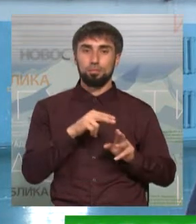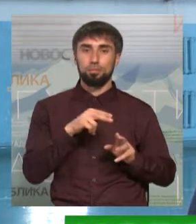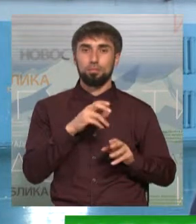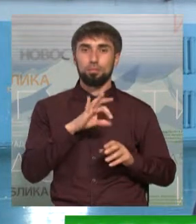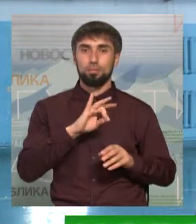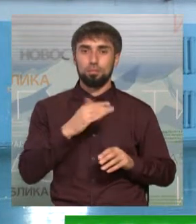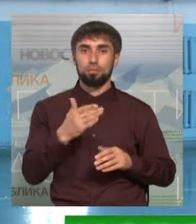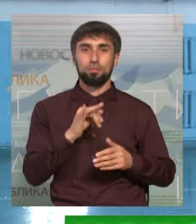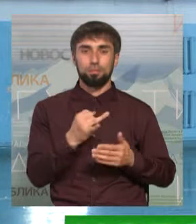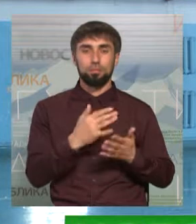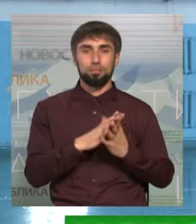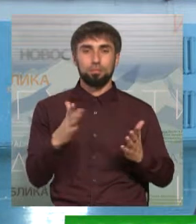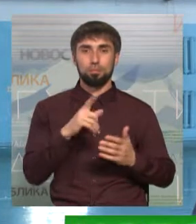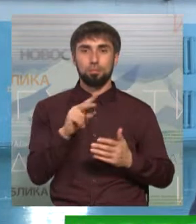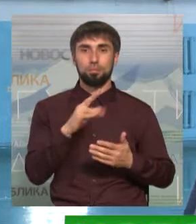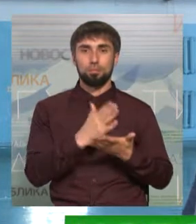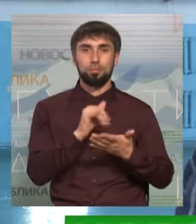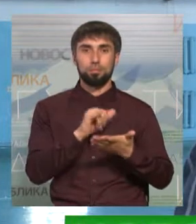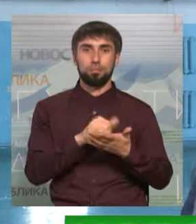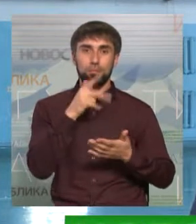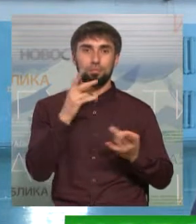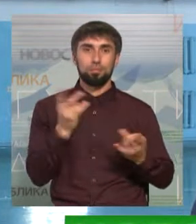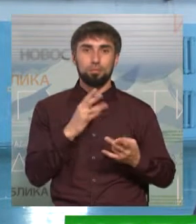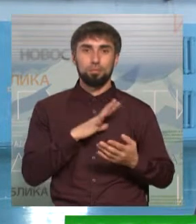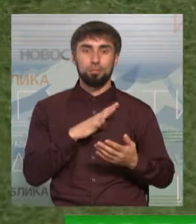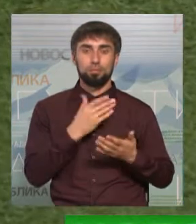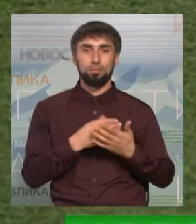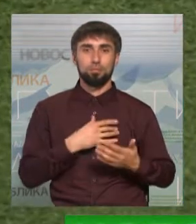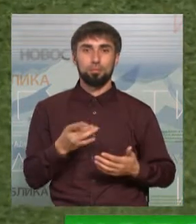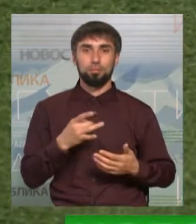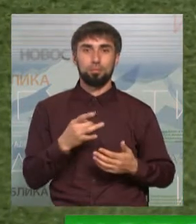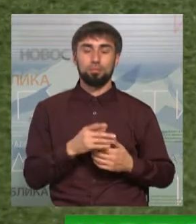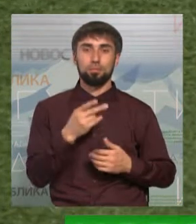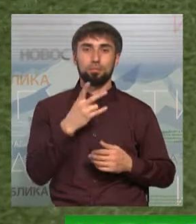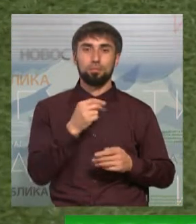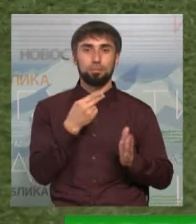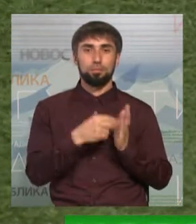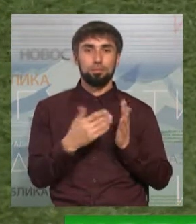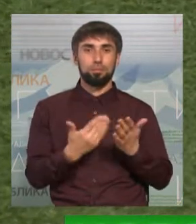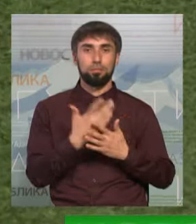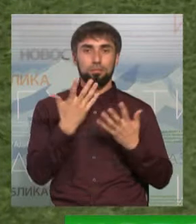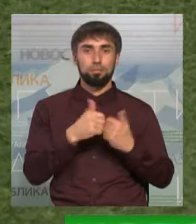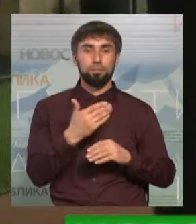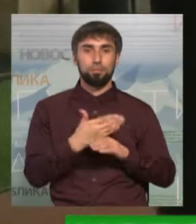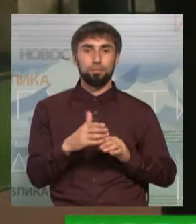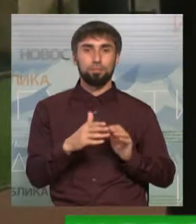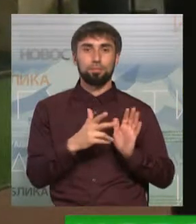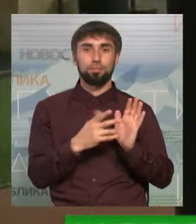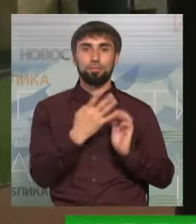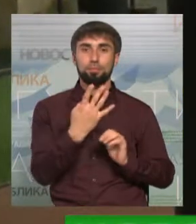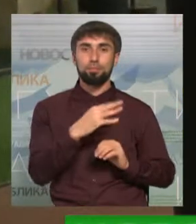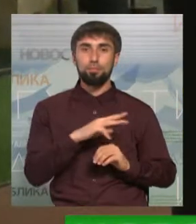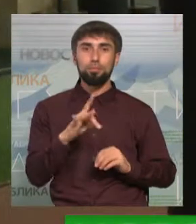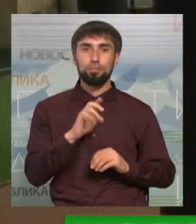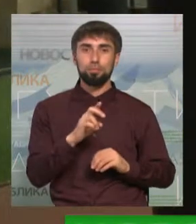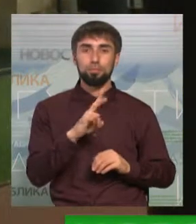Все это, большинство залов оснащены, те, которые нуждались в нашем регионе. На приобретение нового оборудования выделили более 4 миллионов в